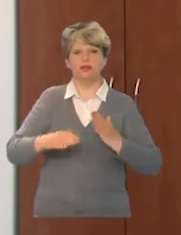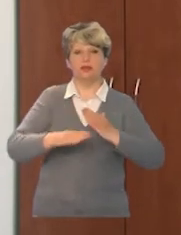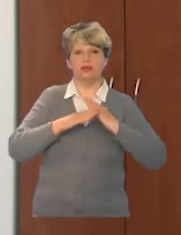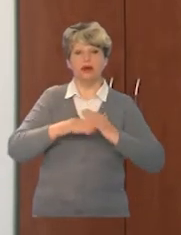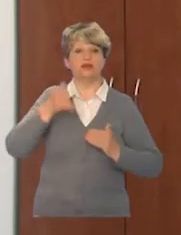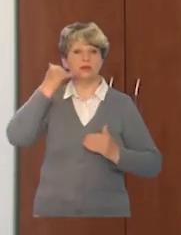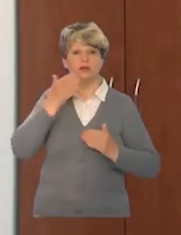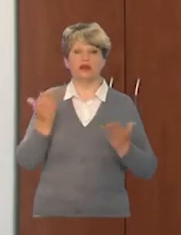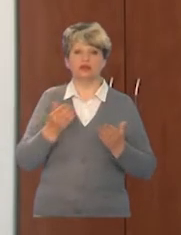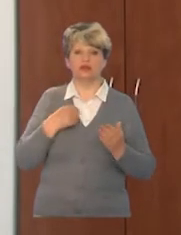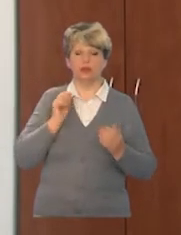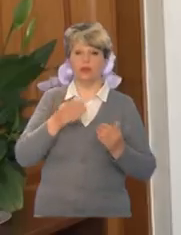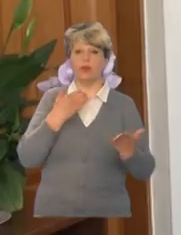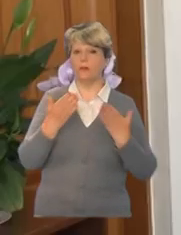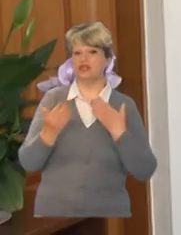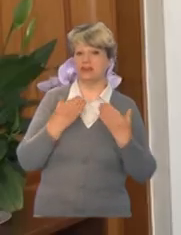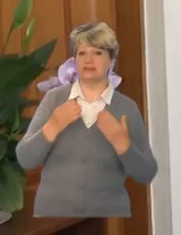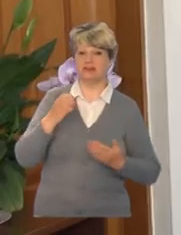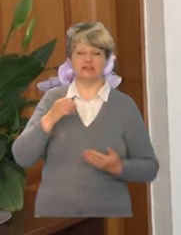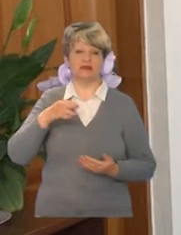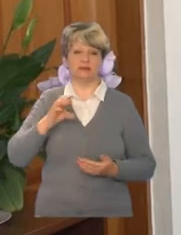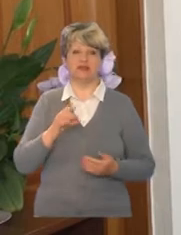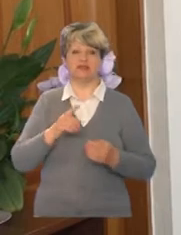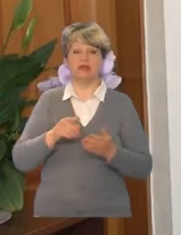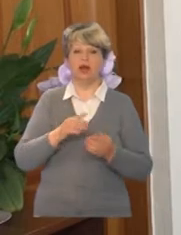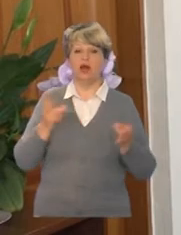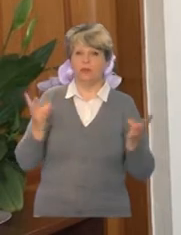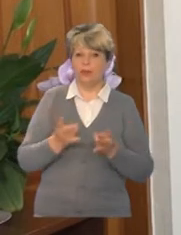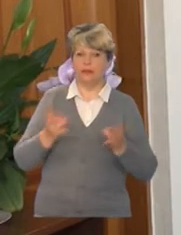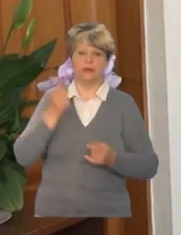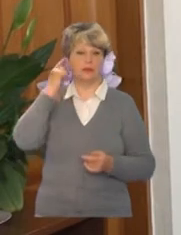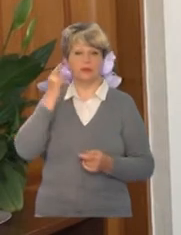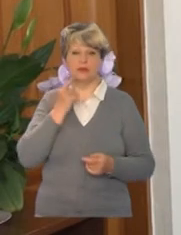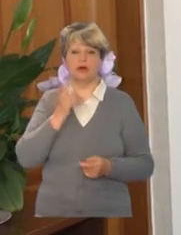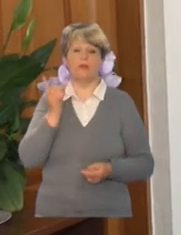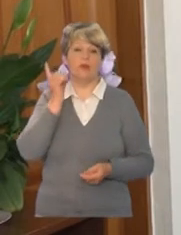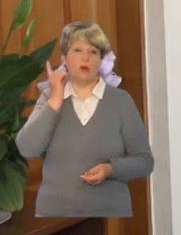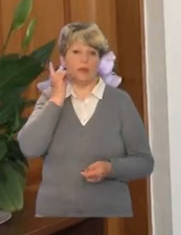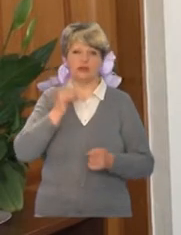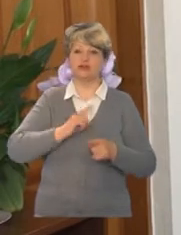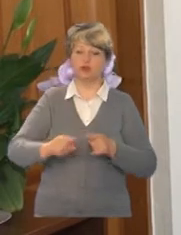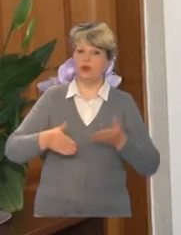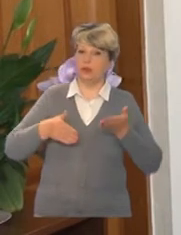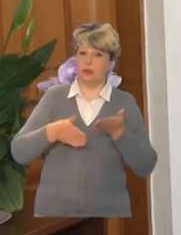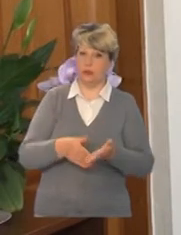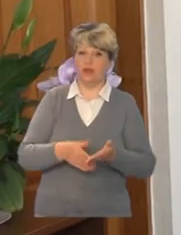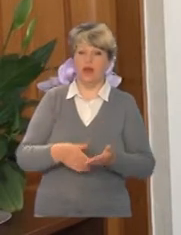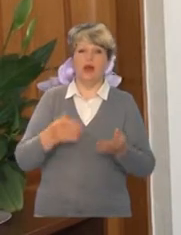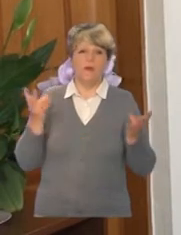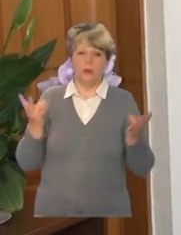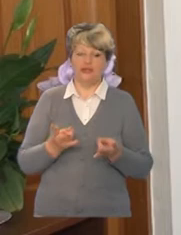можна спілкуватися по смс. Потреба глухих, потреба мобільних телефонів, потреба скорої допомоги,